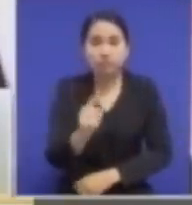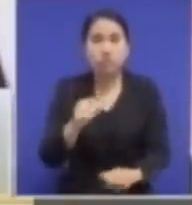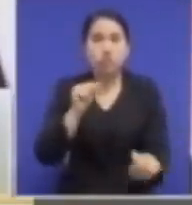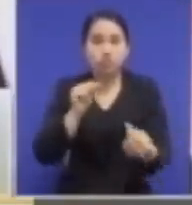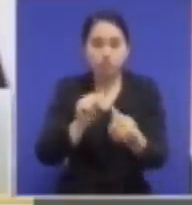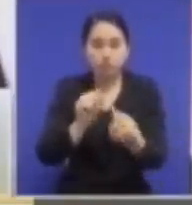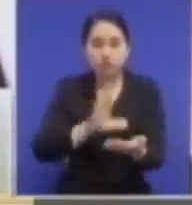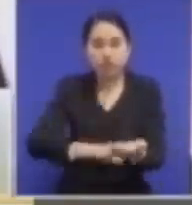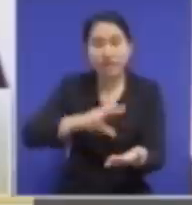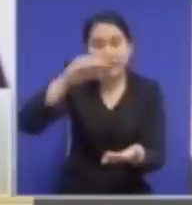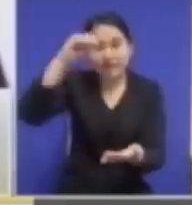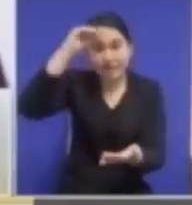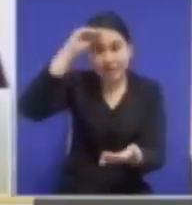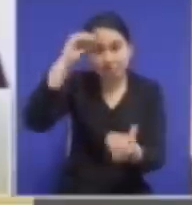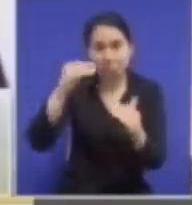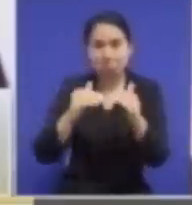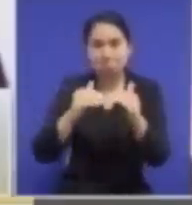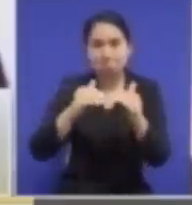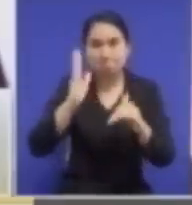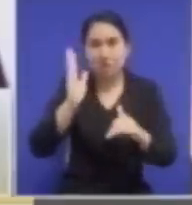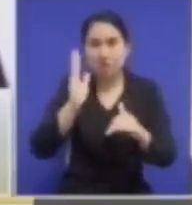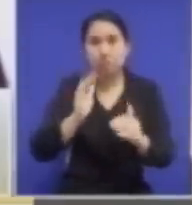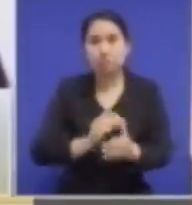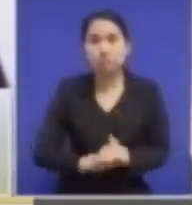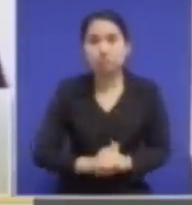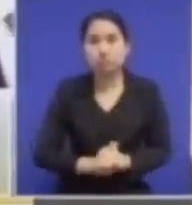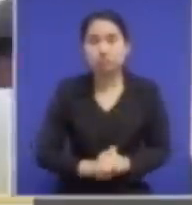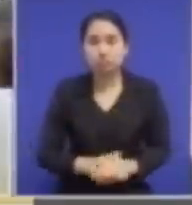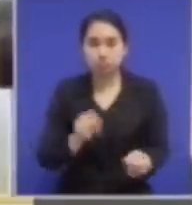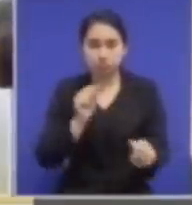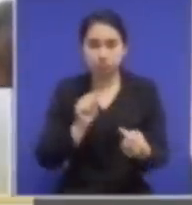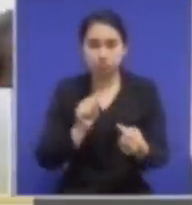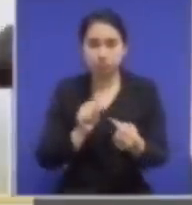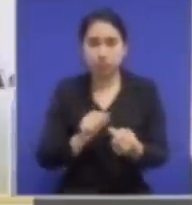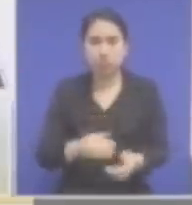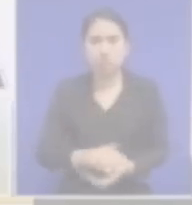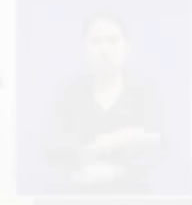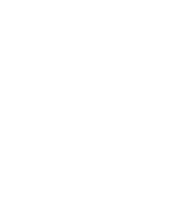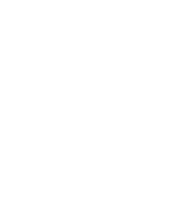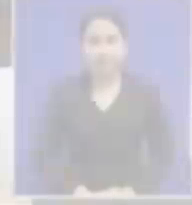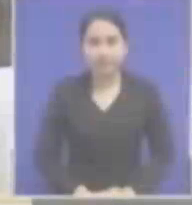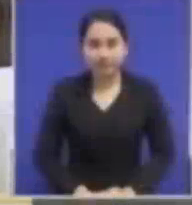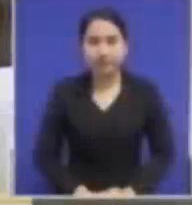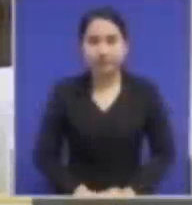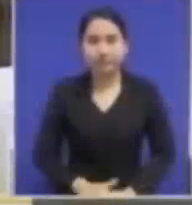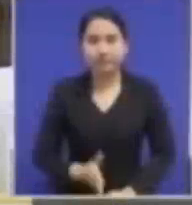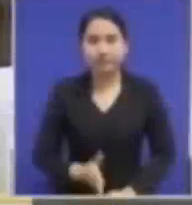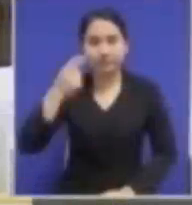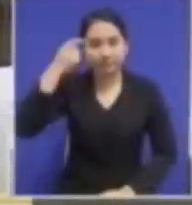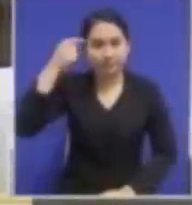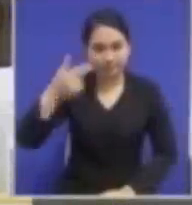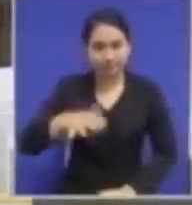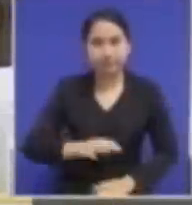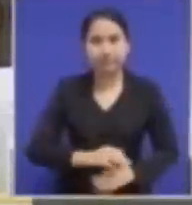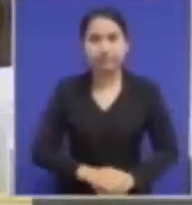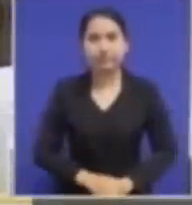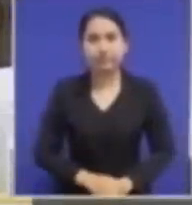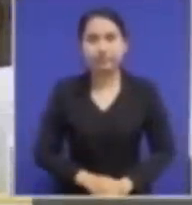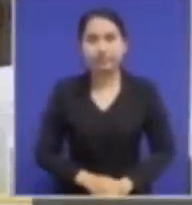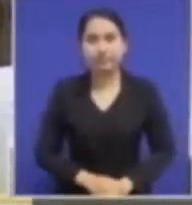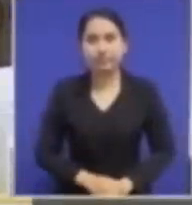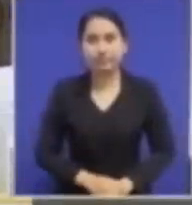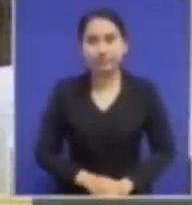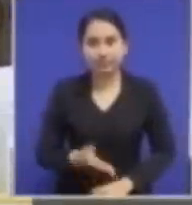ากันความมีมนุษยสัมพันธ์ก็ไม่เท่ากันไม่มีอะไรเท่ากันในโลกนี้หรอกครับเพียงแต่วันนี้ อาจ